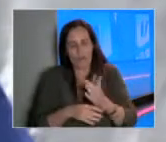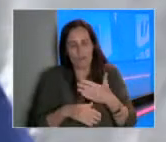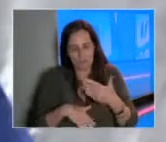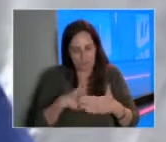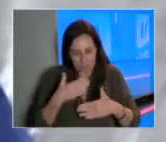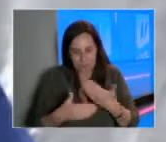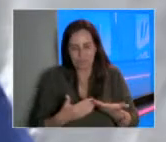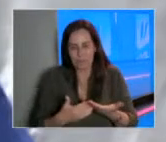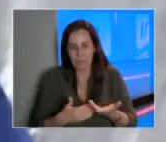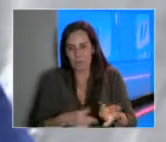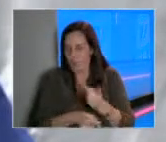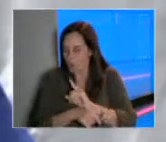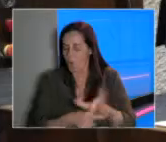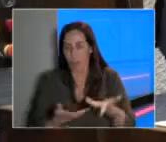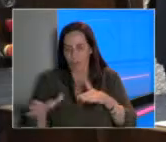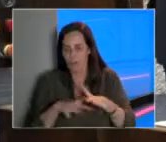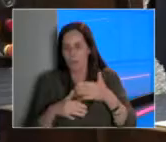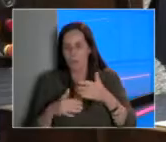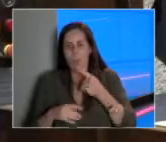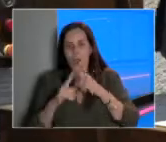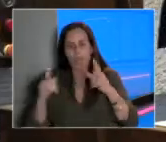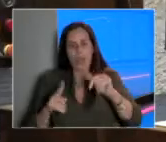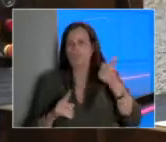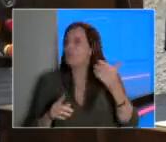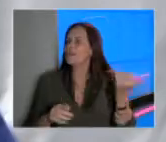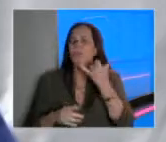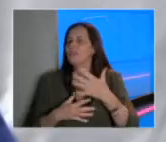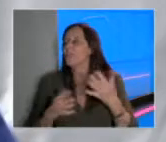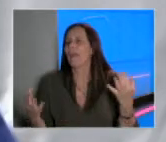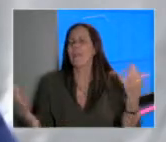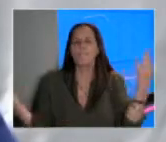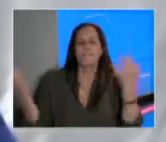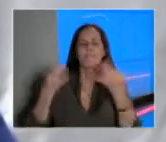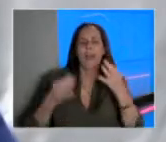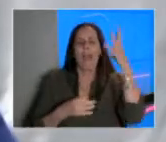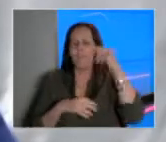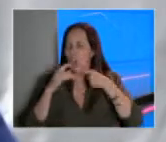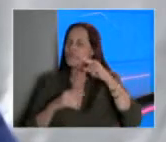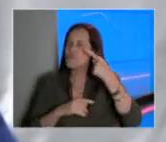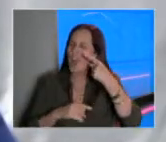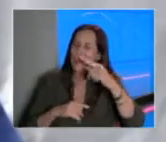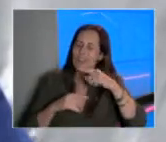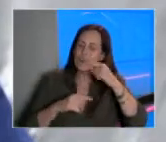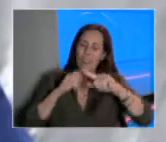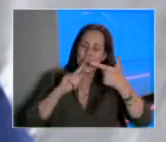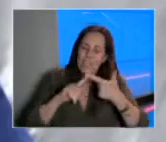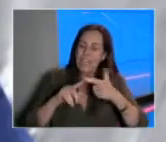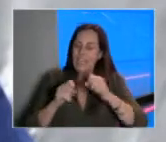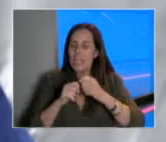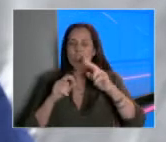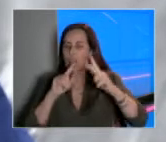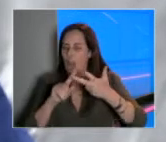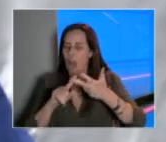יש איזושהי מדרג ב... בקדנציה של קואליציה, השנה הראשונה בדרך כלל זה ירח דבש מלא מלא. אחרי זה שנה שנייה יש טיפה קלקולים, שנה שלישית